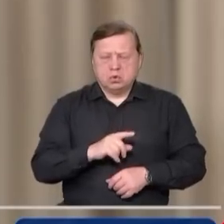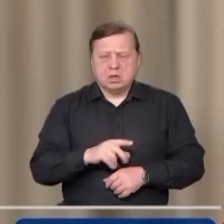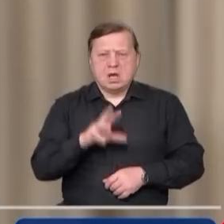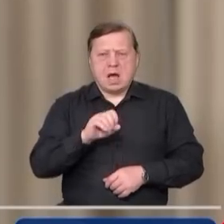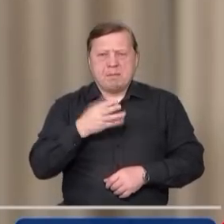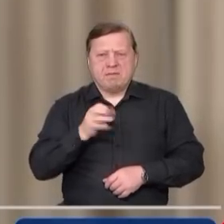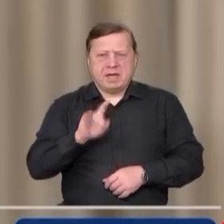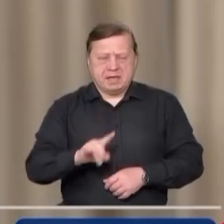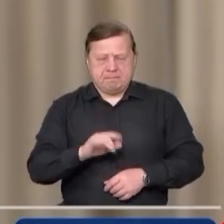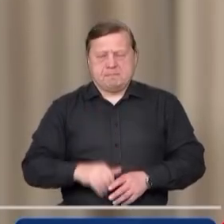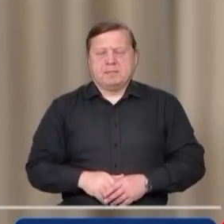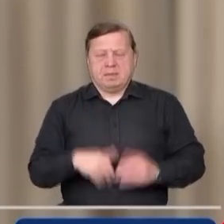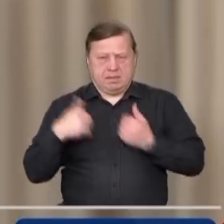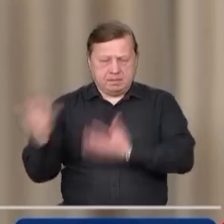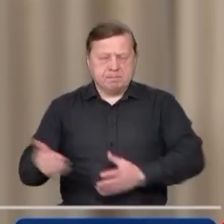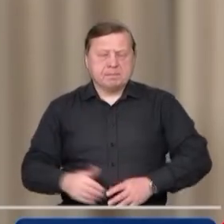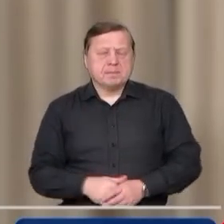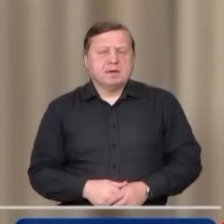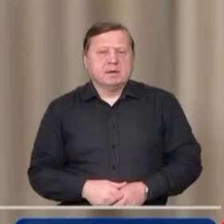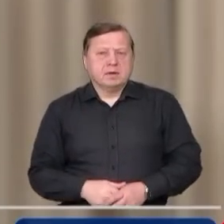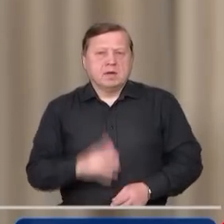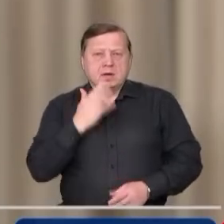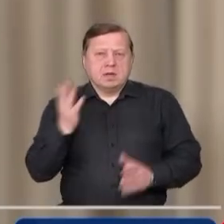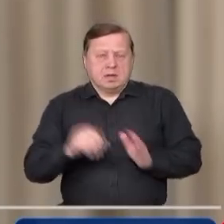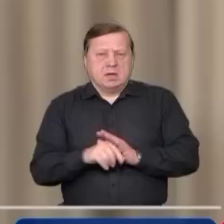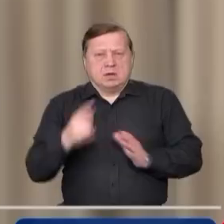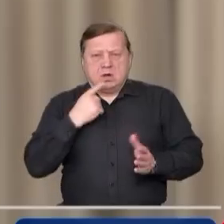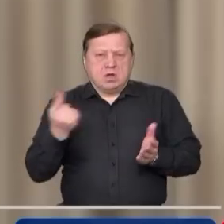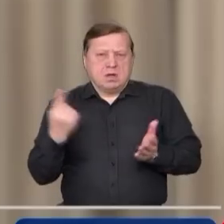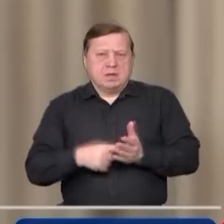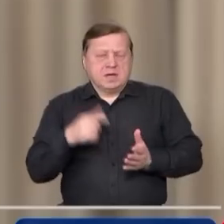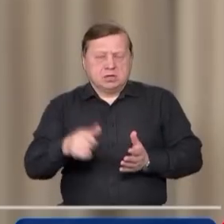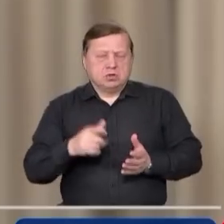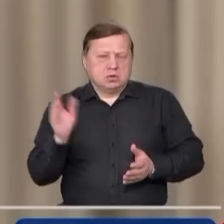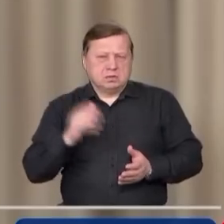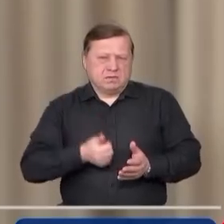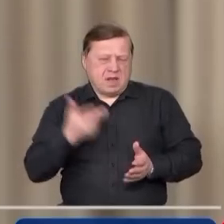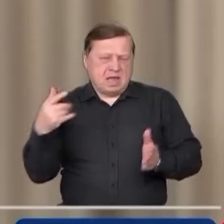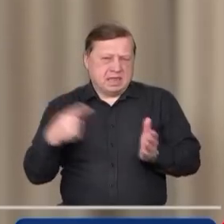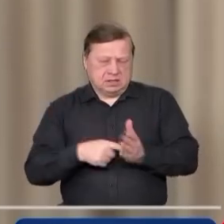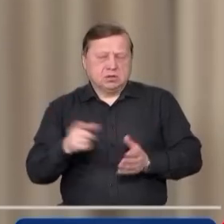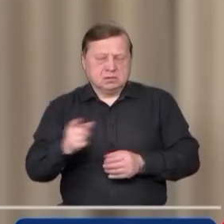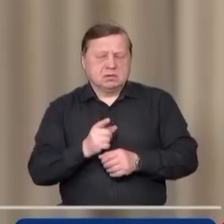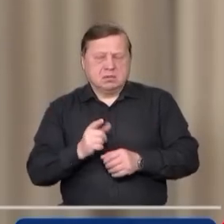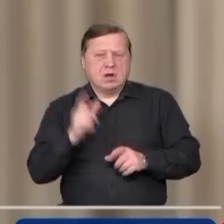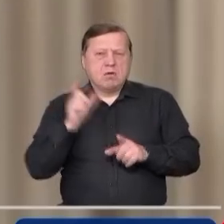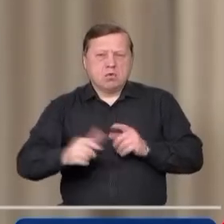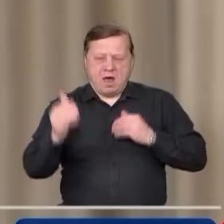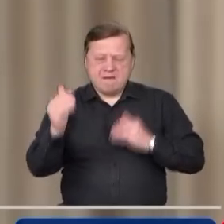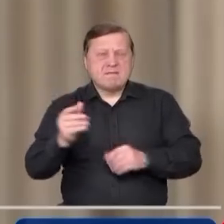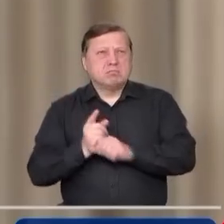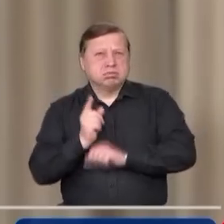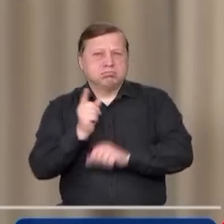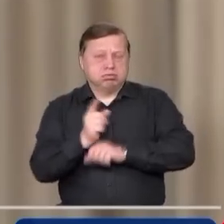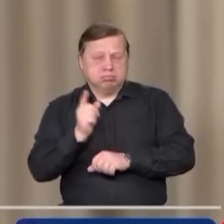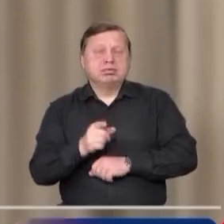Humvee. Również przewidziano 1000 dodatkowych sztuk amunicji artyleryjskiej. Mieliśmy